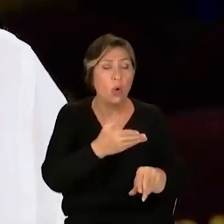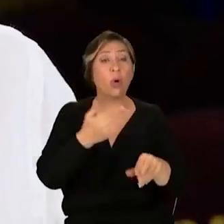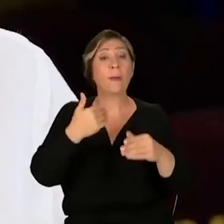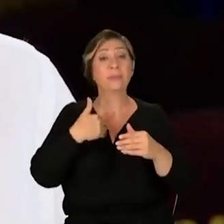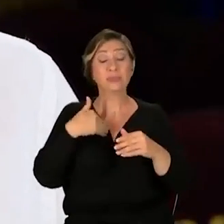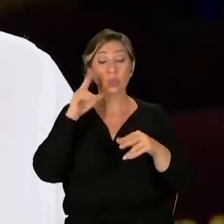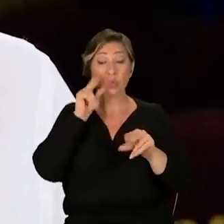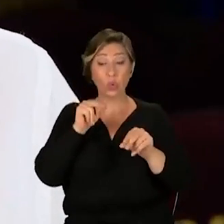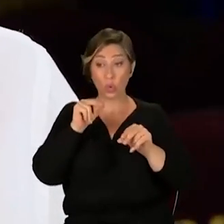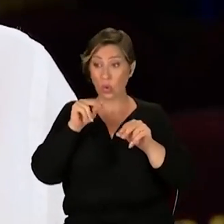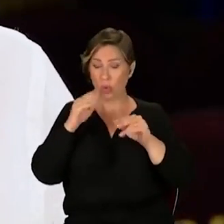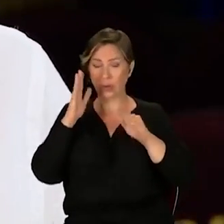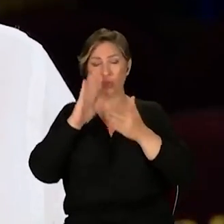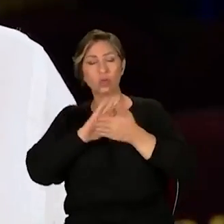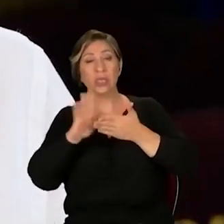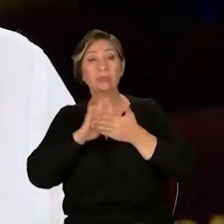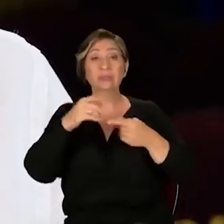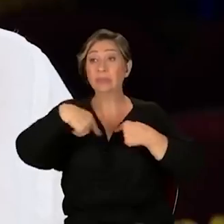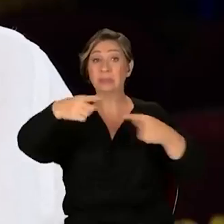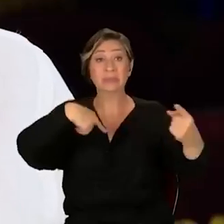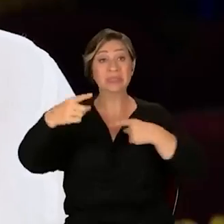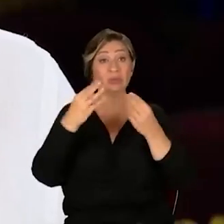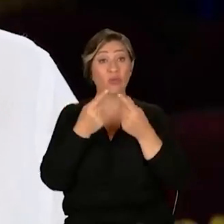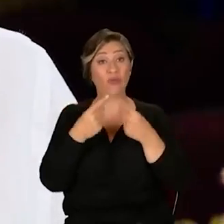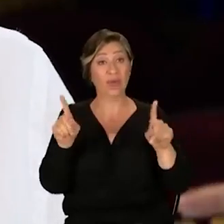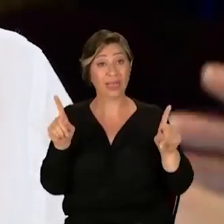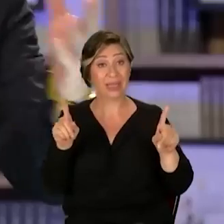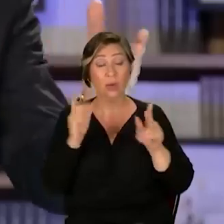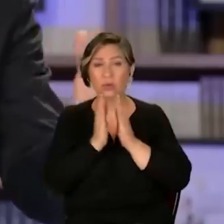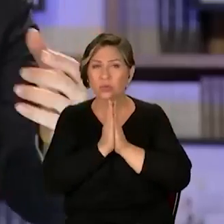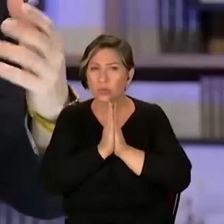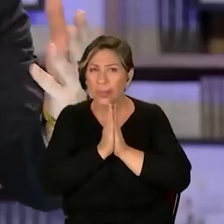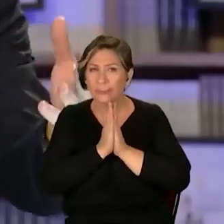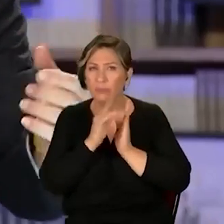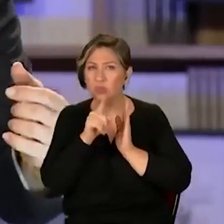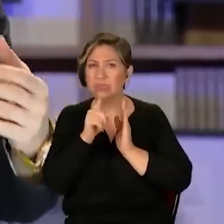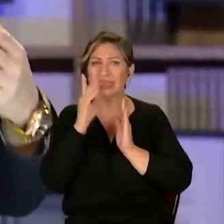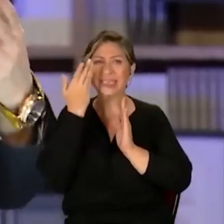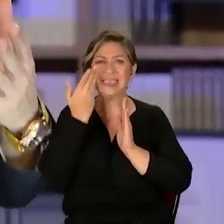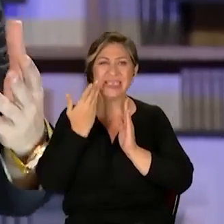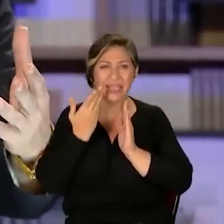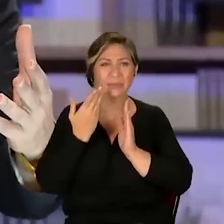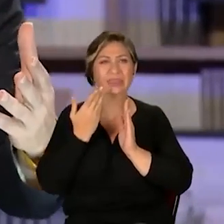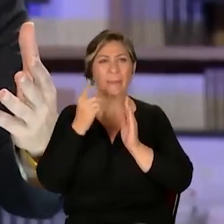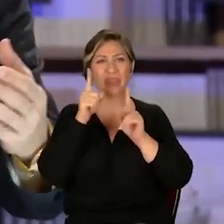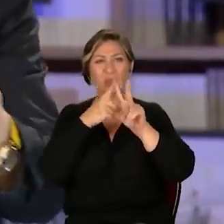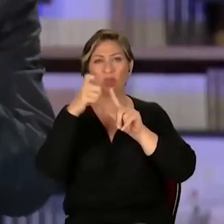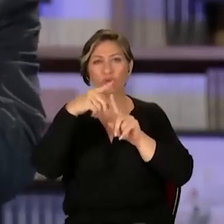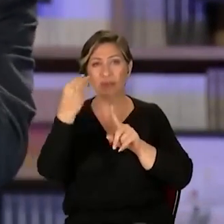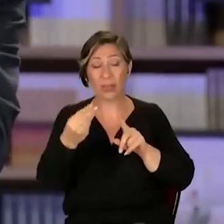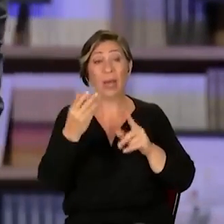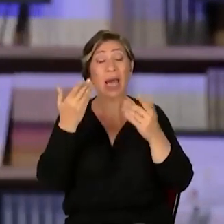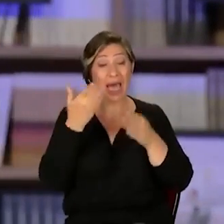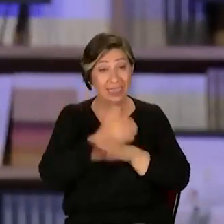bizim uyku yapılarımız birbirinden çok farklı. Özür dilerim. Bunu da dinleyenlerimize, izleyenlerimize bir not olarak verelim.